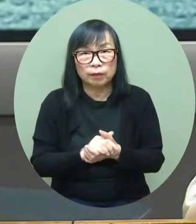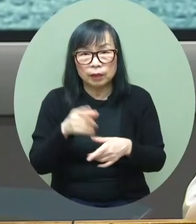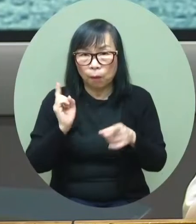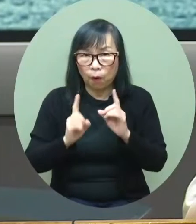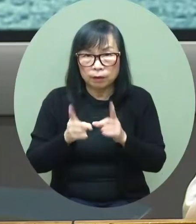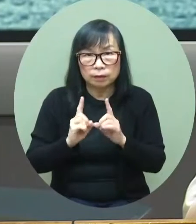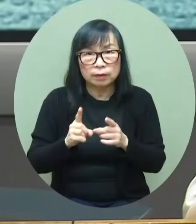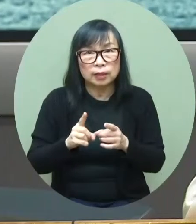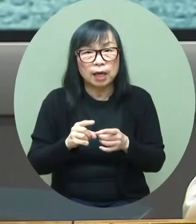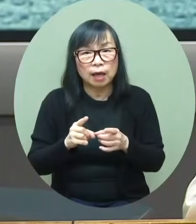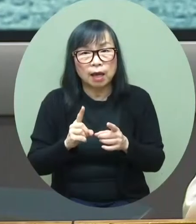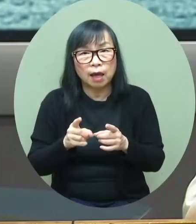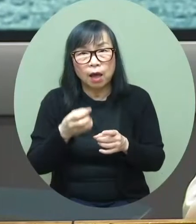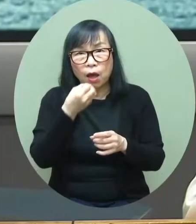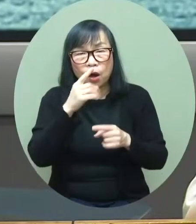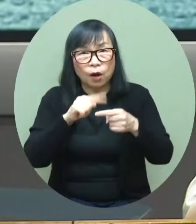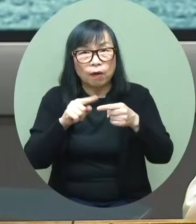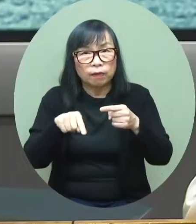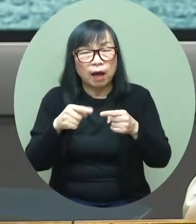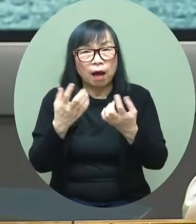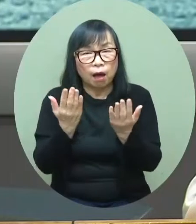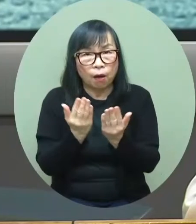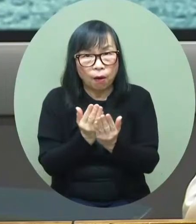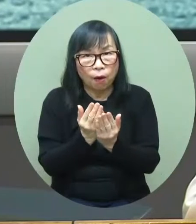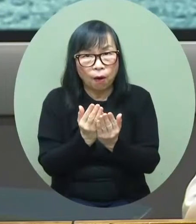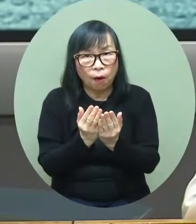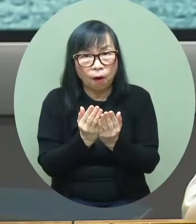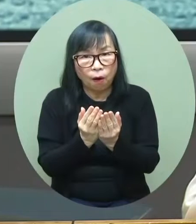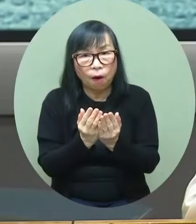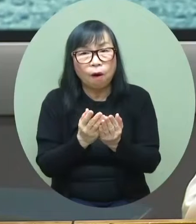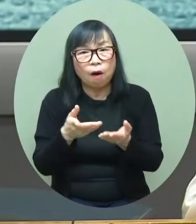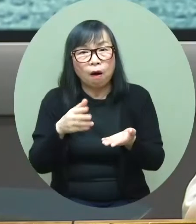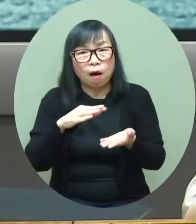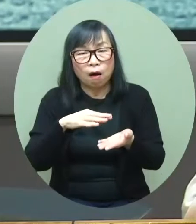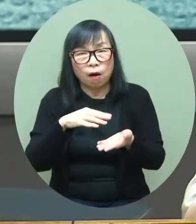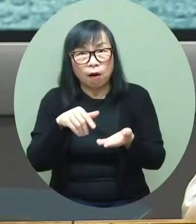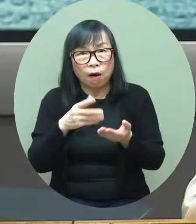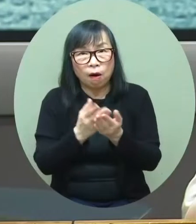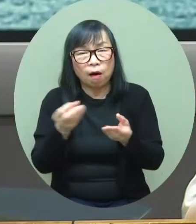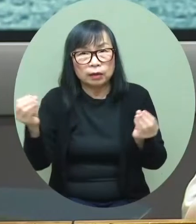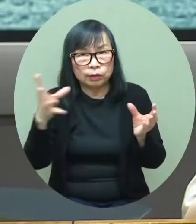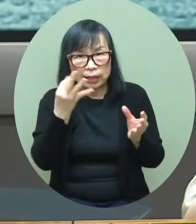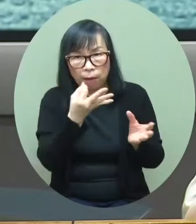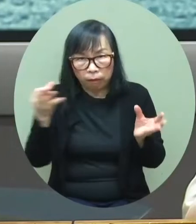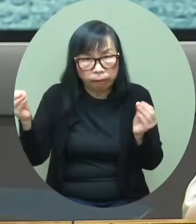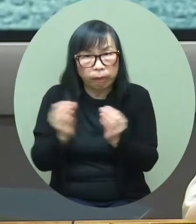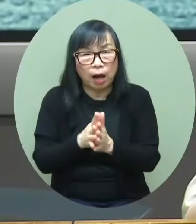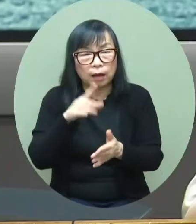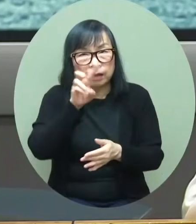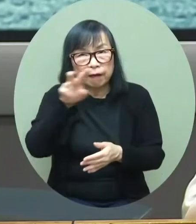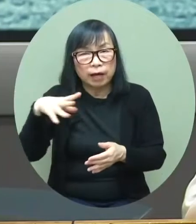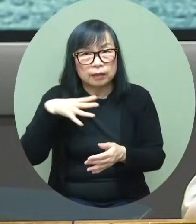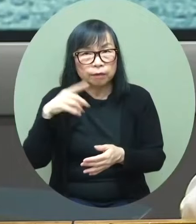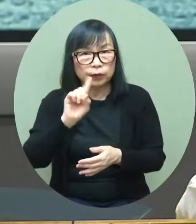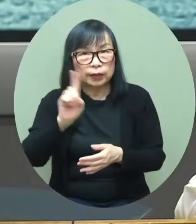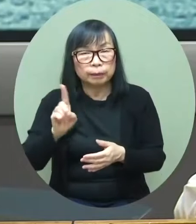是嗰個實試香港大學的實試嗰個 R 啦，即係加埋曬一齊嚟再睇嘅情況嘅。咁我